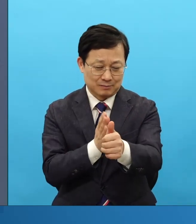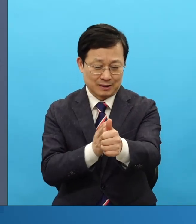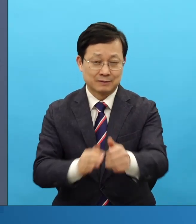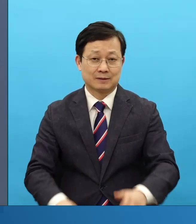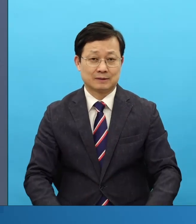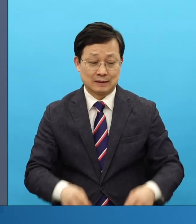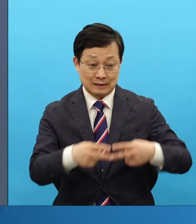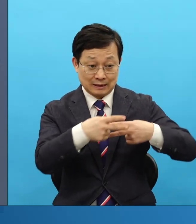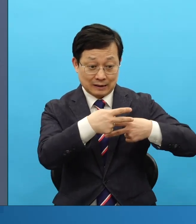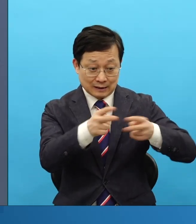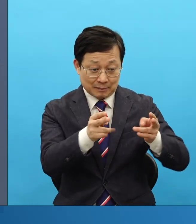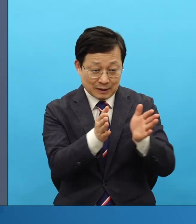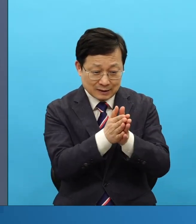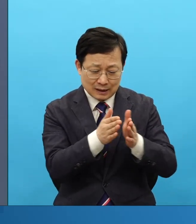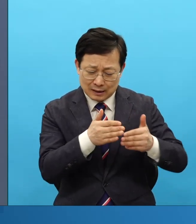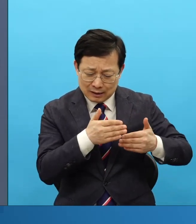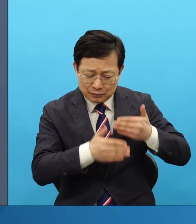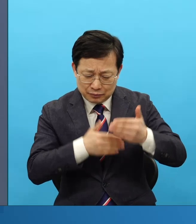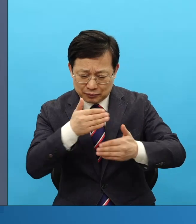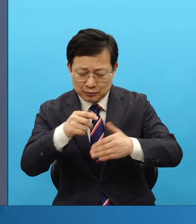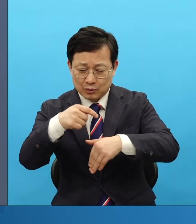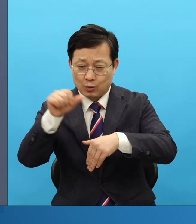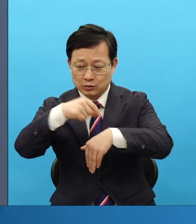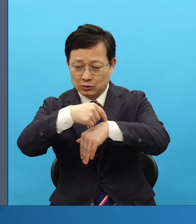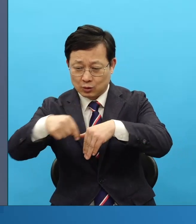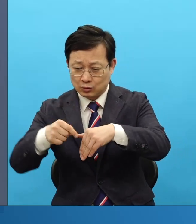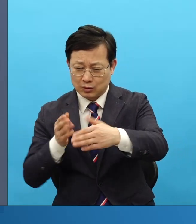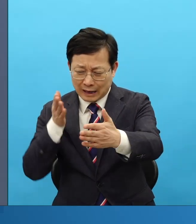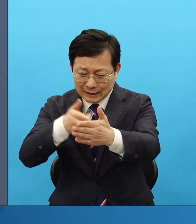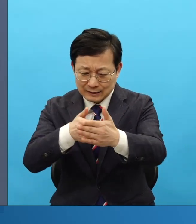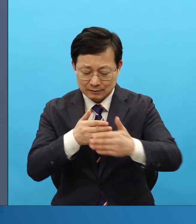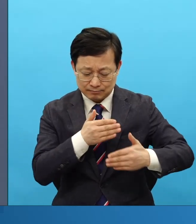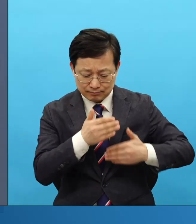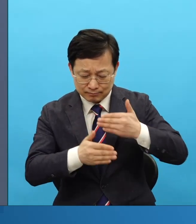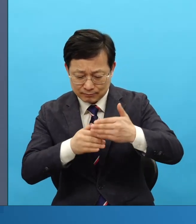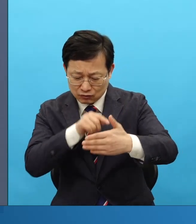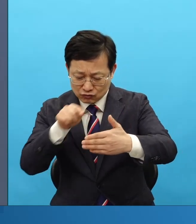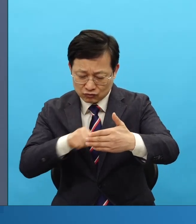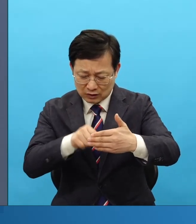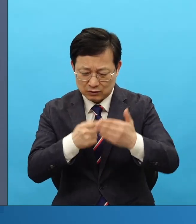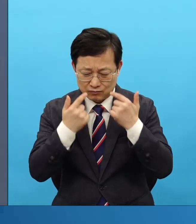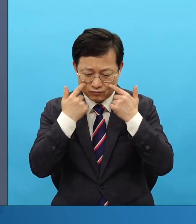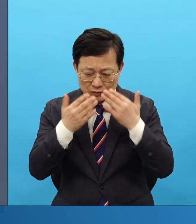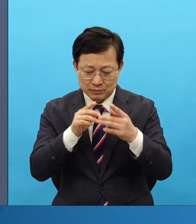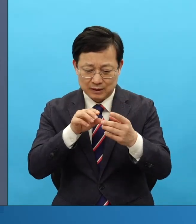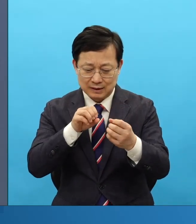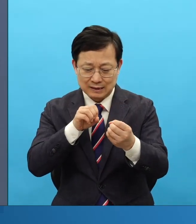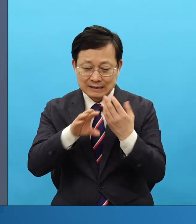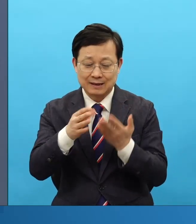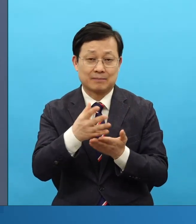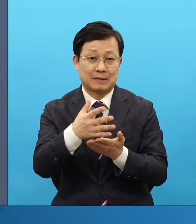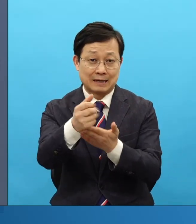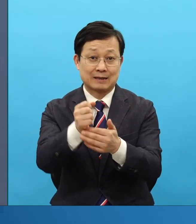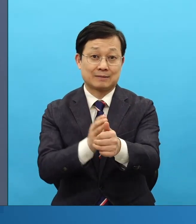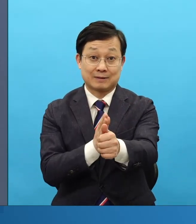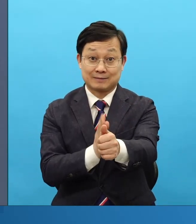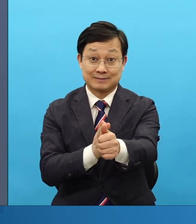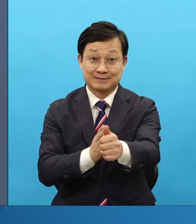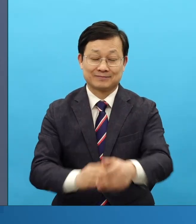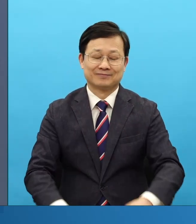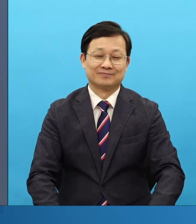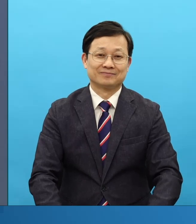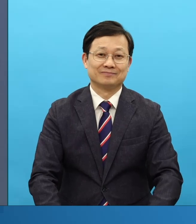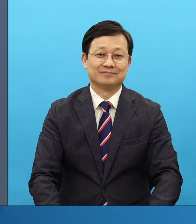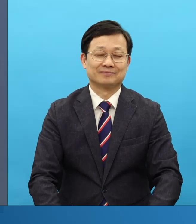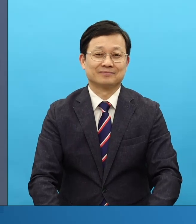시작해서 5천 정도까지 가고 있는데 그 응답을 여러분은 분명히 누릴 수 있어야 됩니다. You have to be able to enjoy this answer that started from Mark's upper room that's